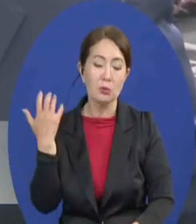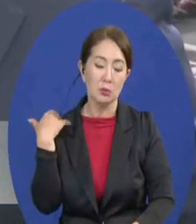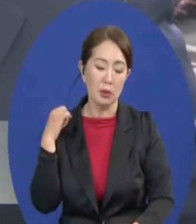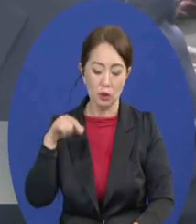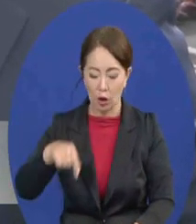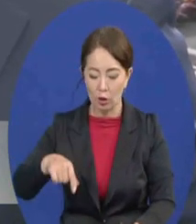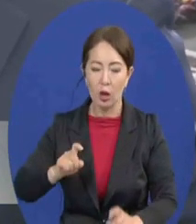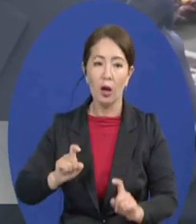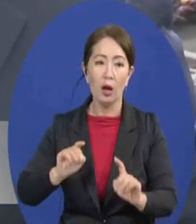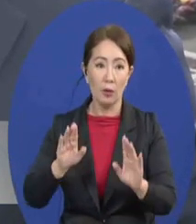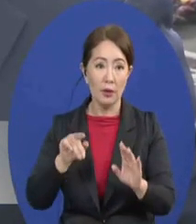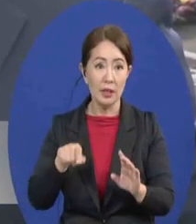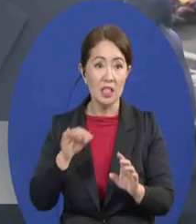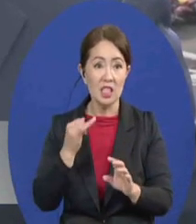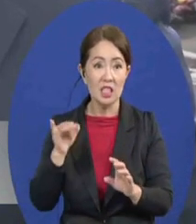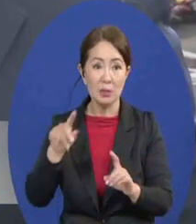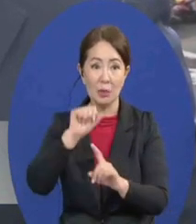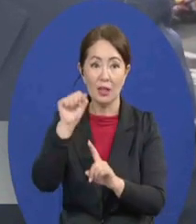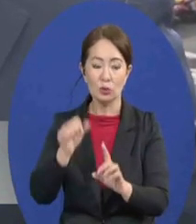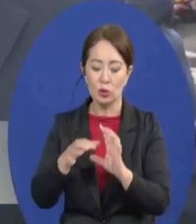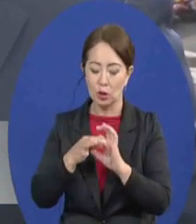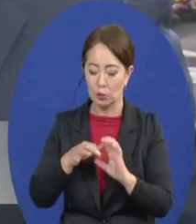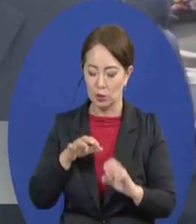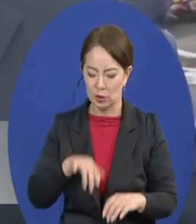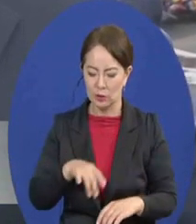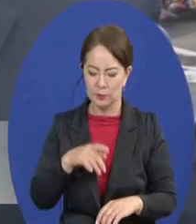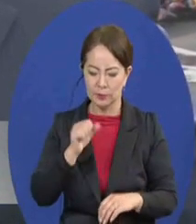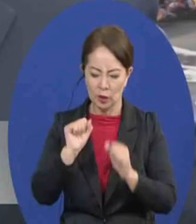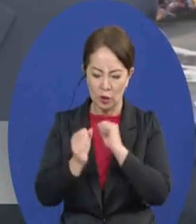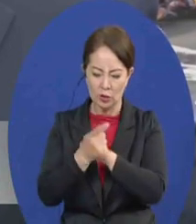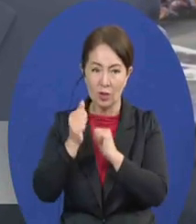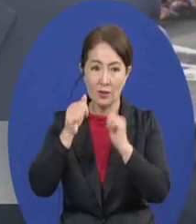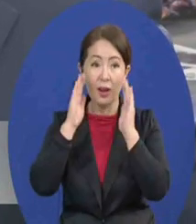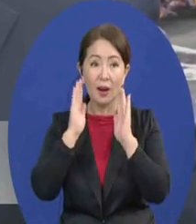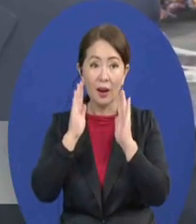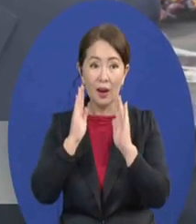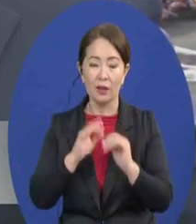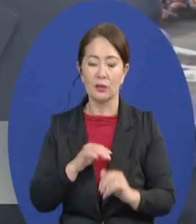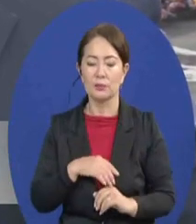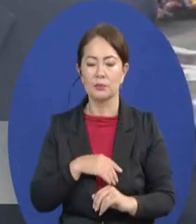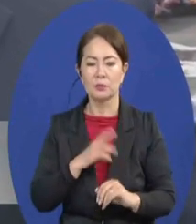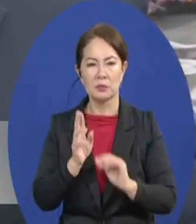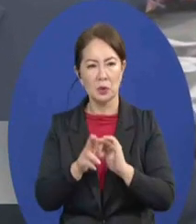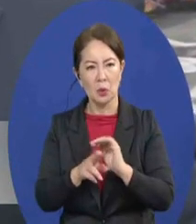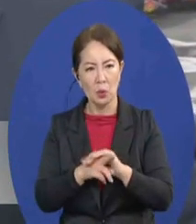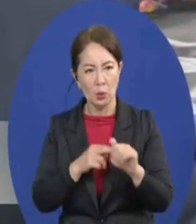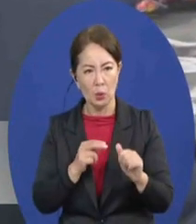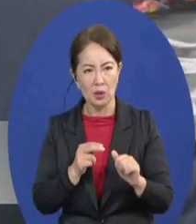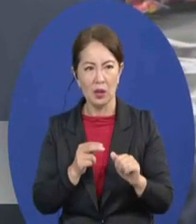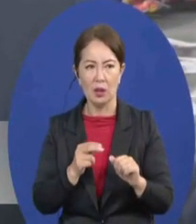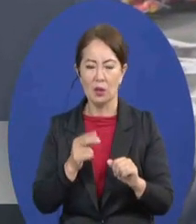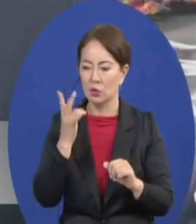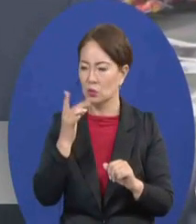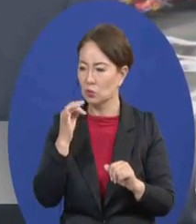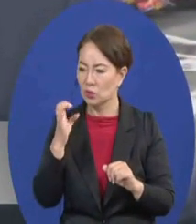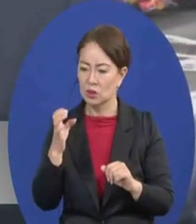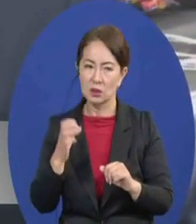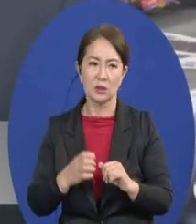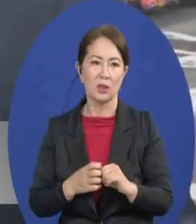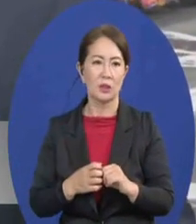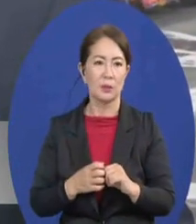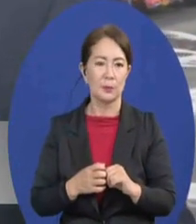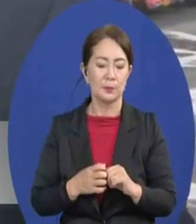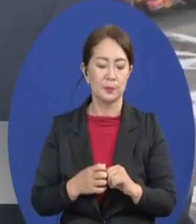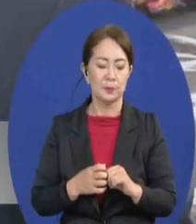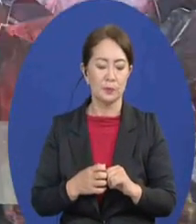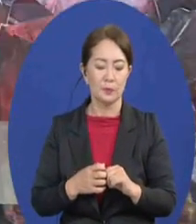байгаа. Одоо ч гэсэн байгаа. Энэ асуудлууд бол хотын засгийн даргаын хувьд бол онцгой анхаарч ялангуяа хулгай тайвэрлэл, хулгайгаар одоо нүүрс